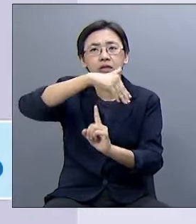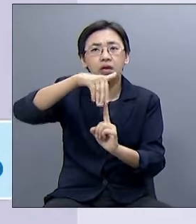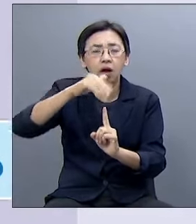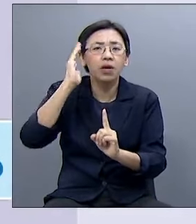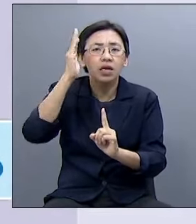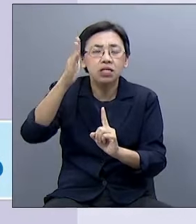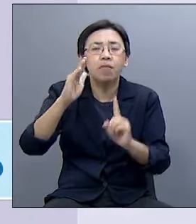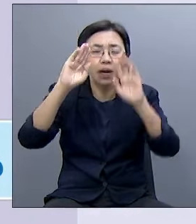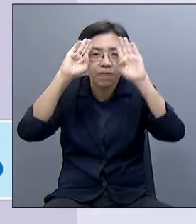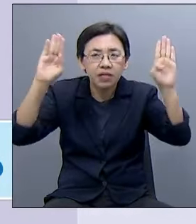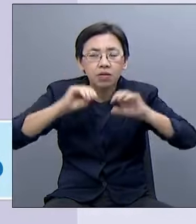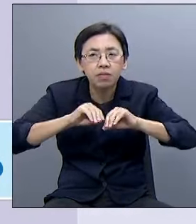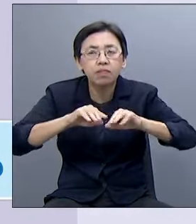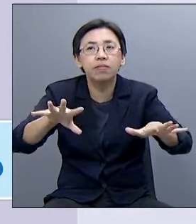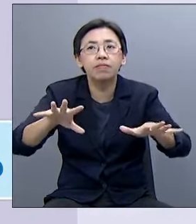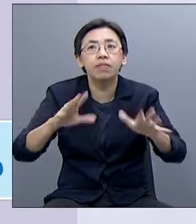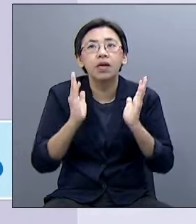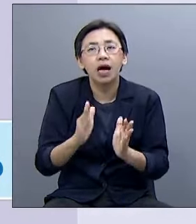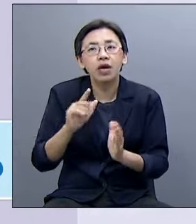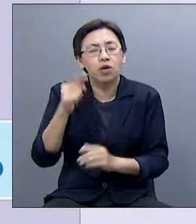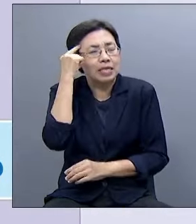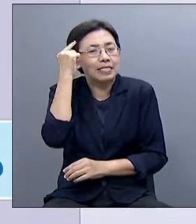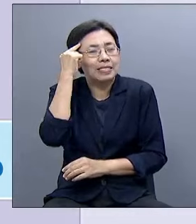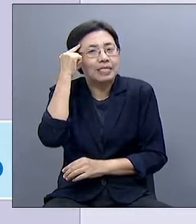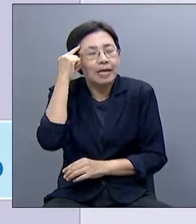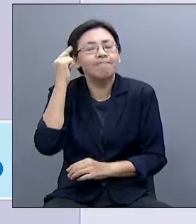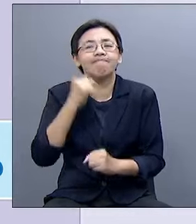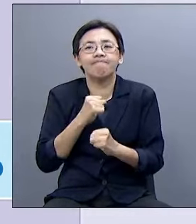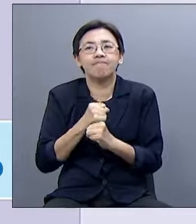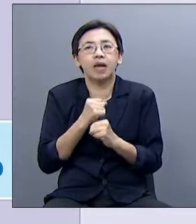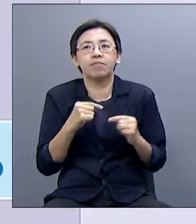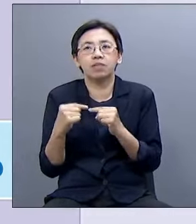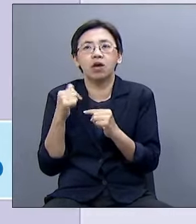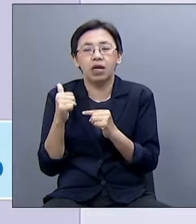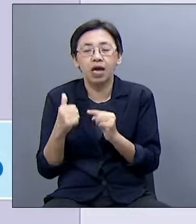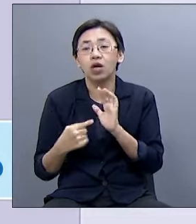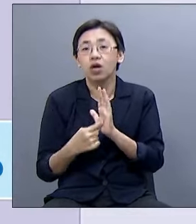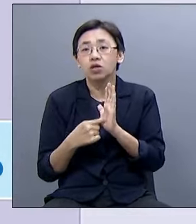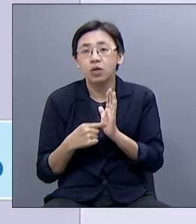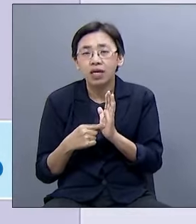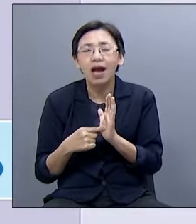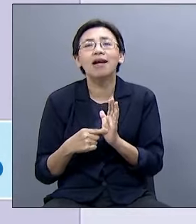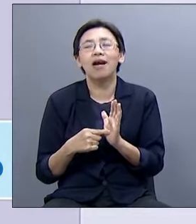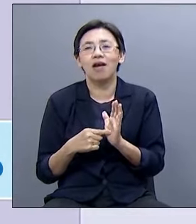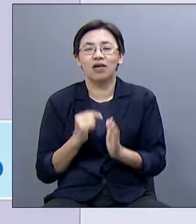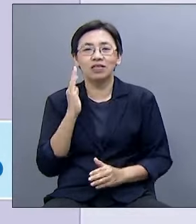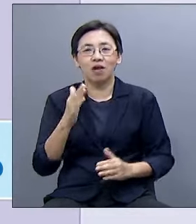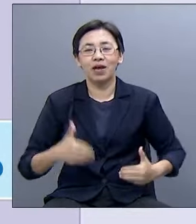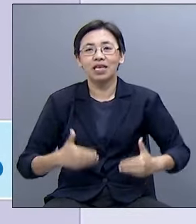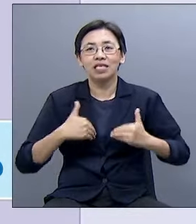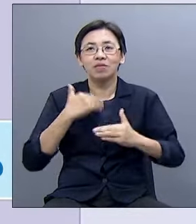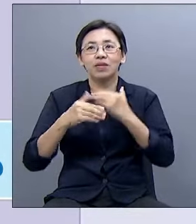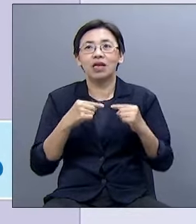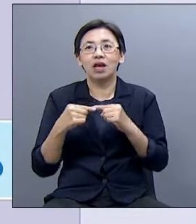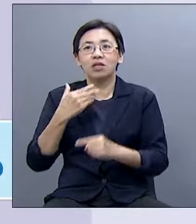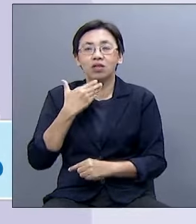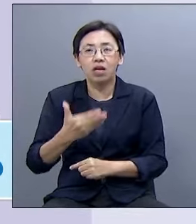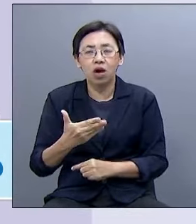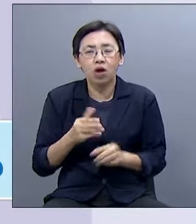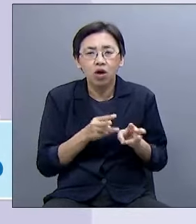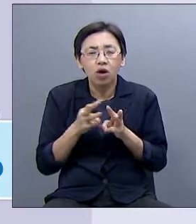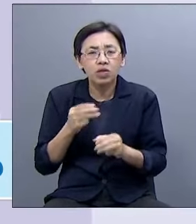ประสบการณ์แนวคิดจุดประกายความคิดให้เกิดแรงบันดาลใจและแสดงตัวอย่างการสร้างรูปแบบสู่วิถีชีวิตที่ยั่งยืนเน้นย้ำแนวทางปฏิ